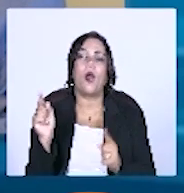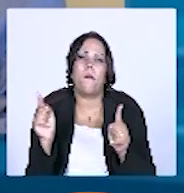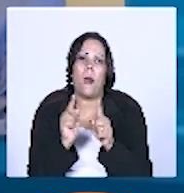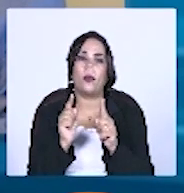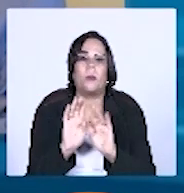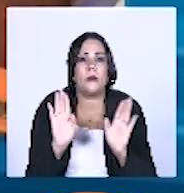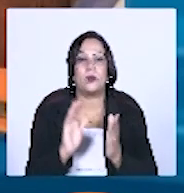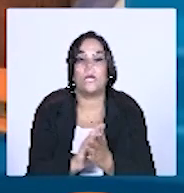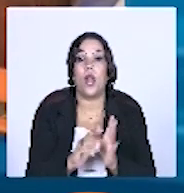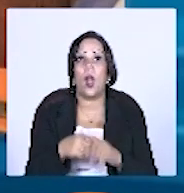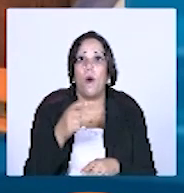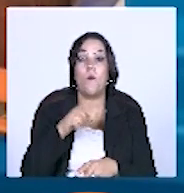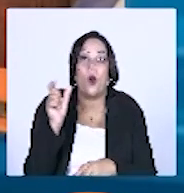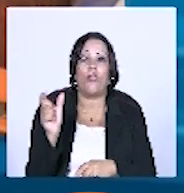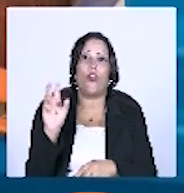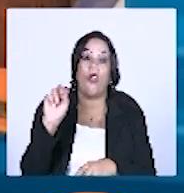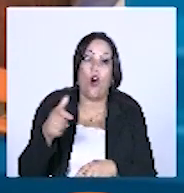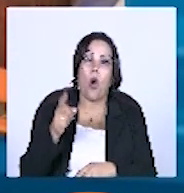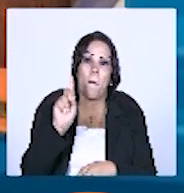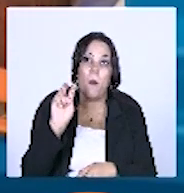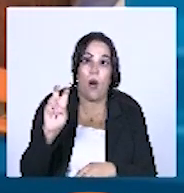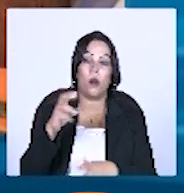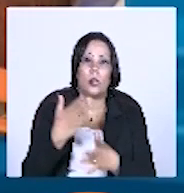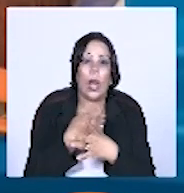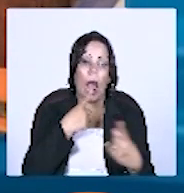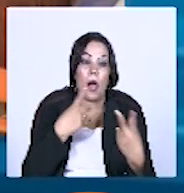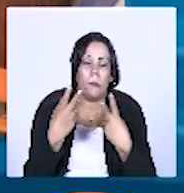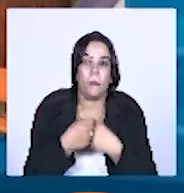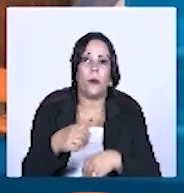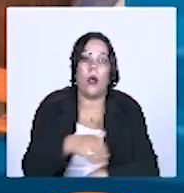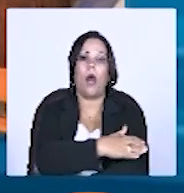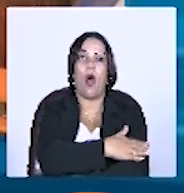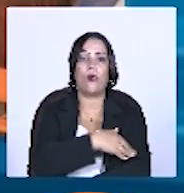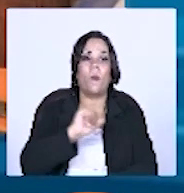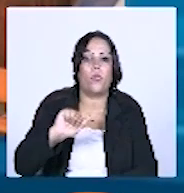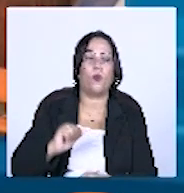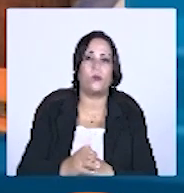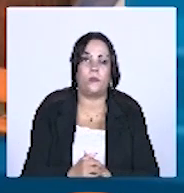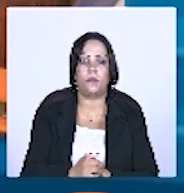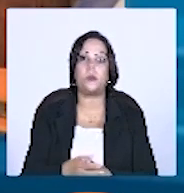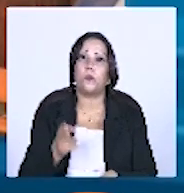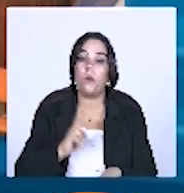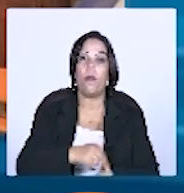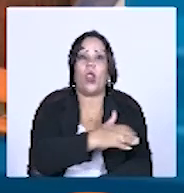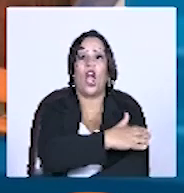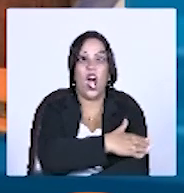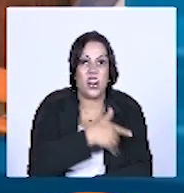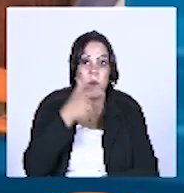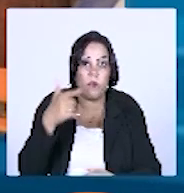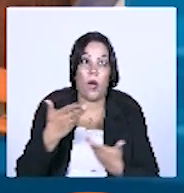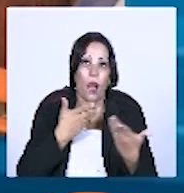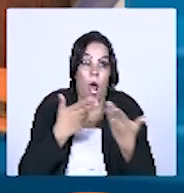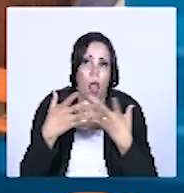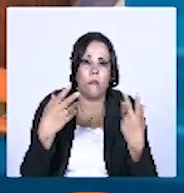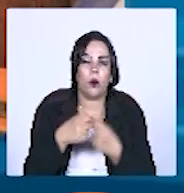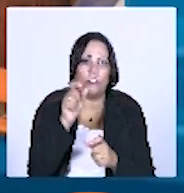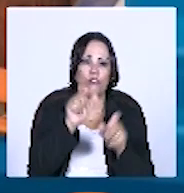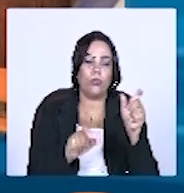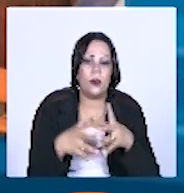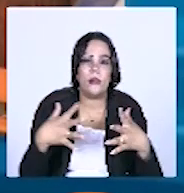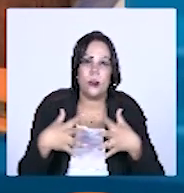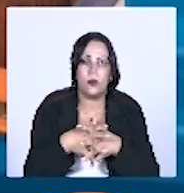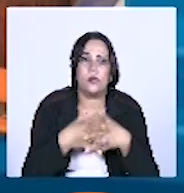لما نلاقي نقابات بتدافع عن مصالح اعضائها بنلاقي ايضا احزاب بتعبر عن وجهات نظر اعضائها